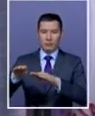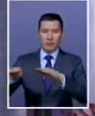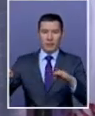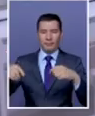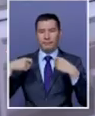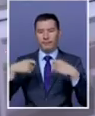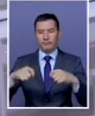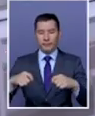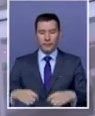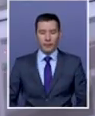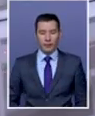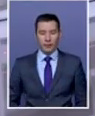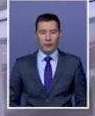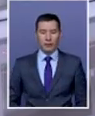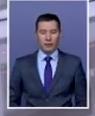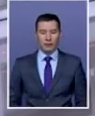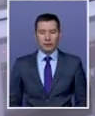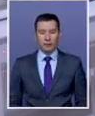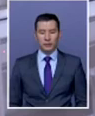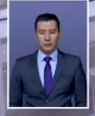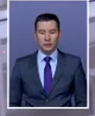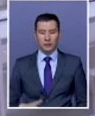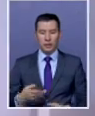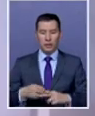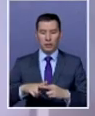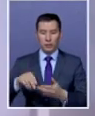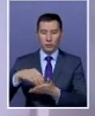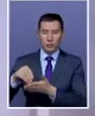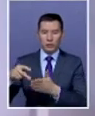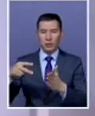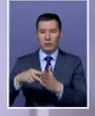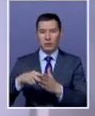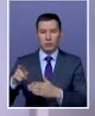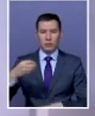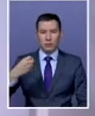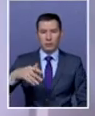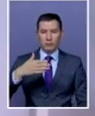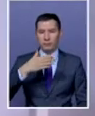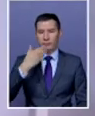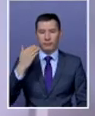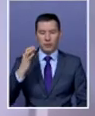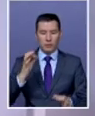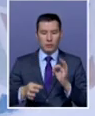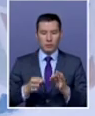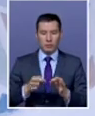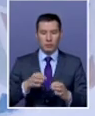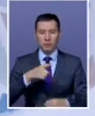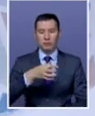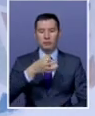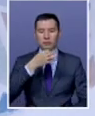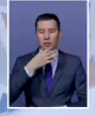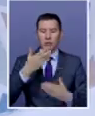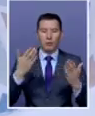түрі сатылады. Бастысы қолөнер бұйымдарының бағасы қолжетімді. Дайын тауарлардан бөлек, онда өзіңіз қалаған дизайн мен заттарға